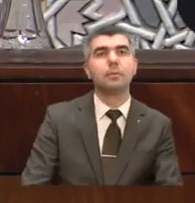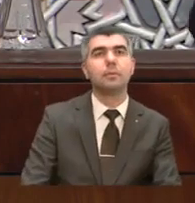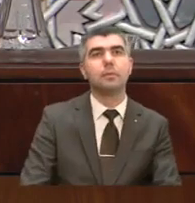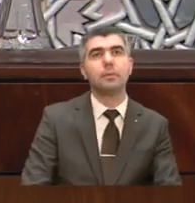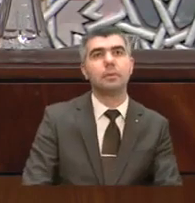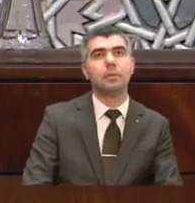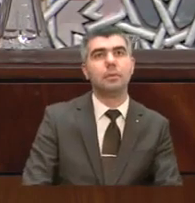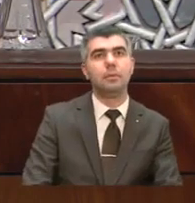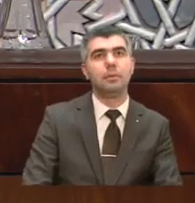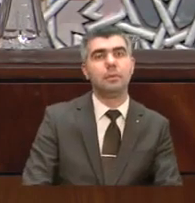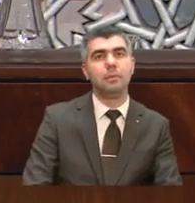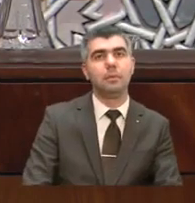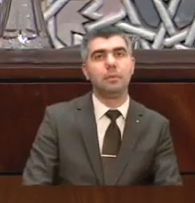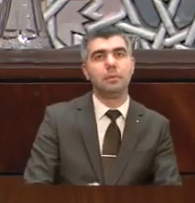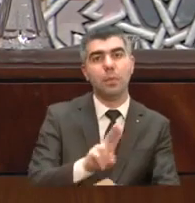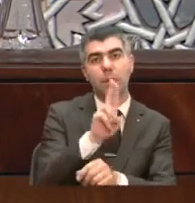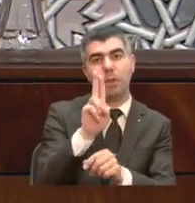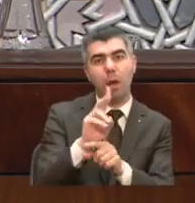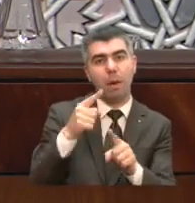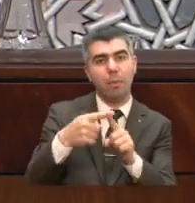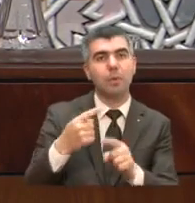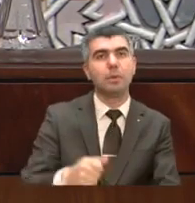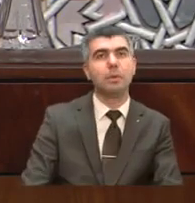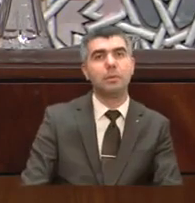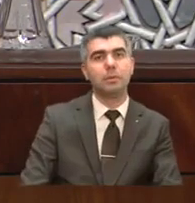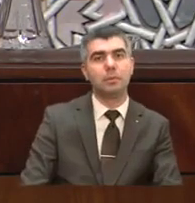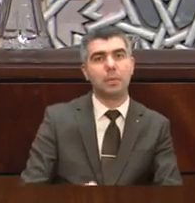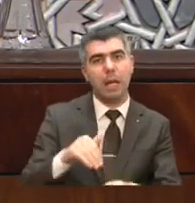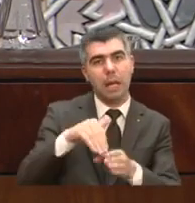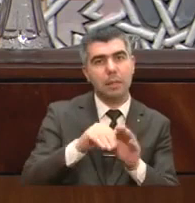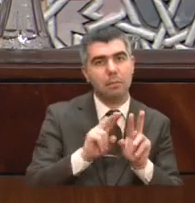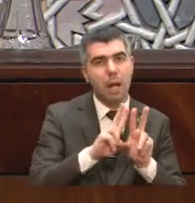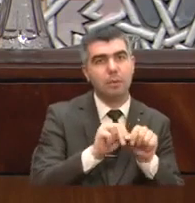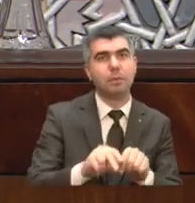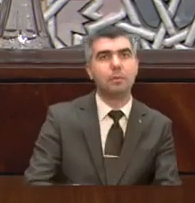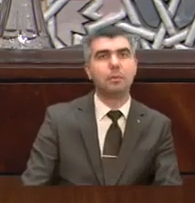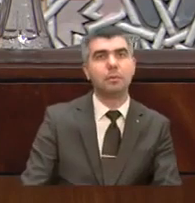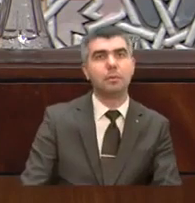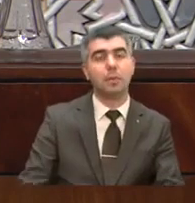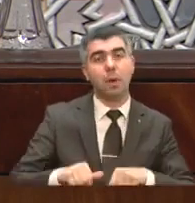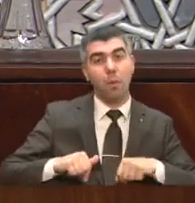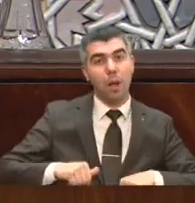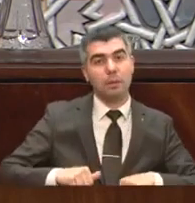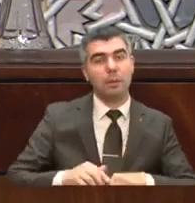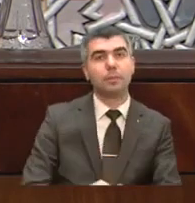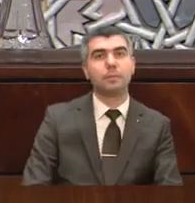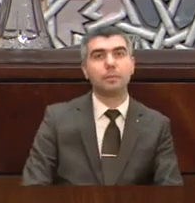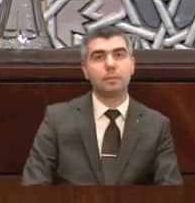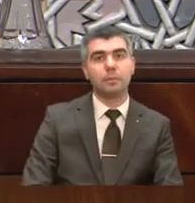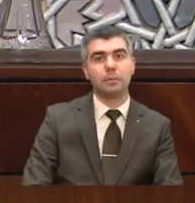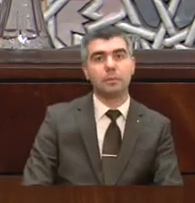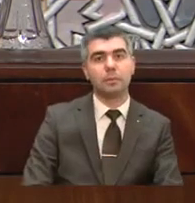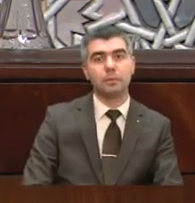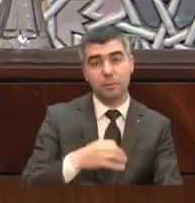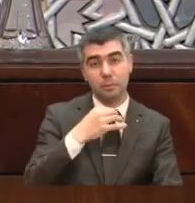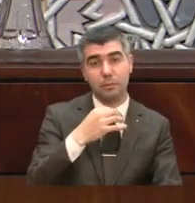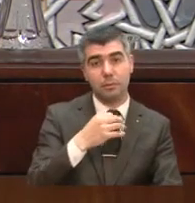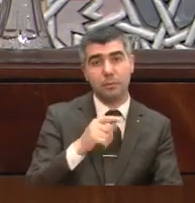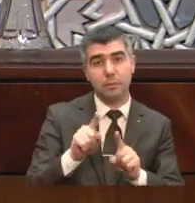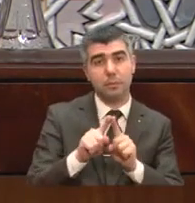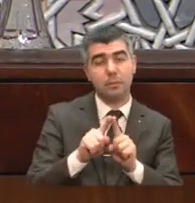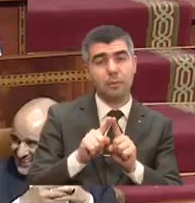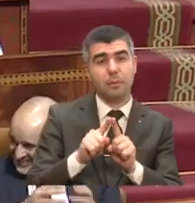تعقيب إضافي آخر، من فريق التجمع الدستوري، تفضل. سيد الوزير المحترم، نطالبكم